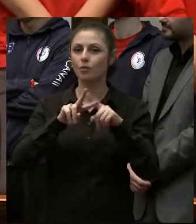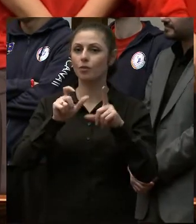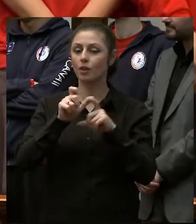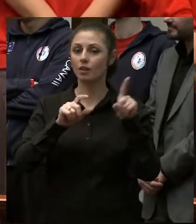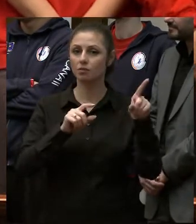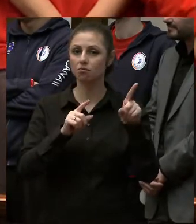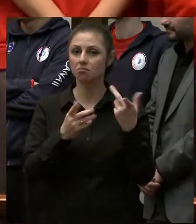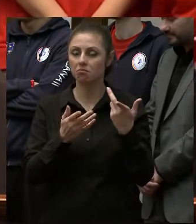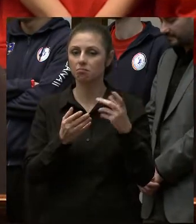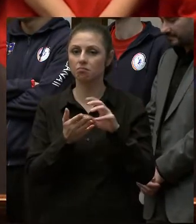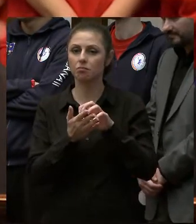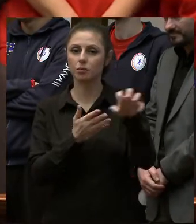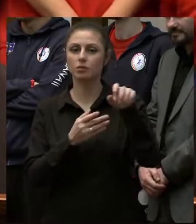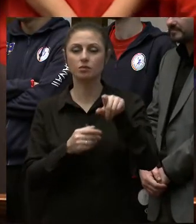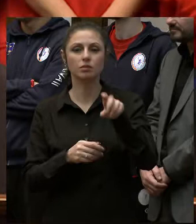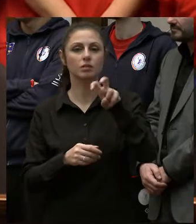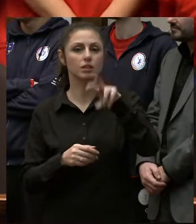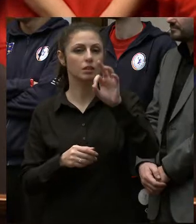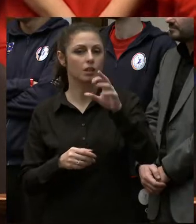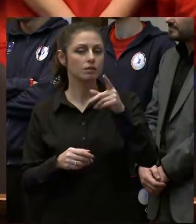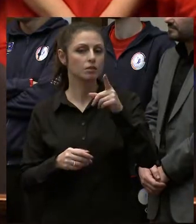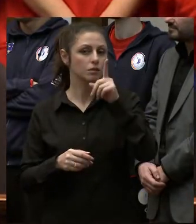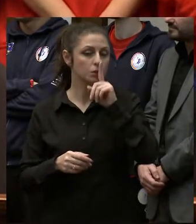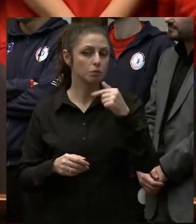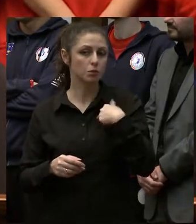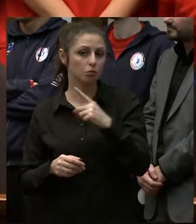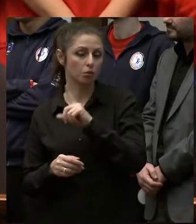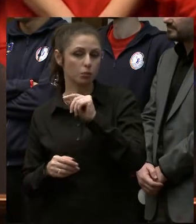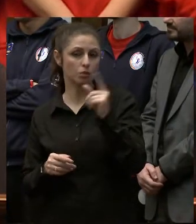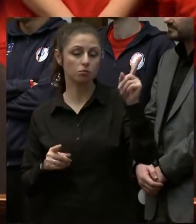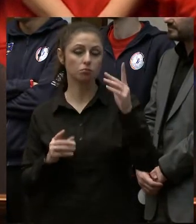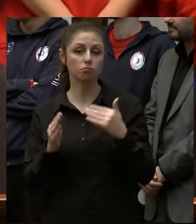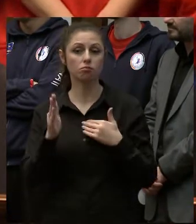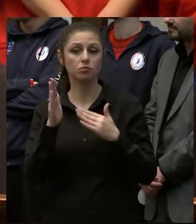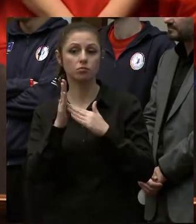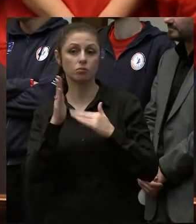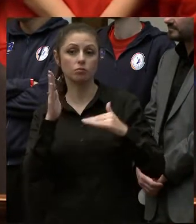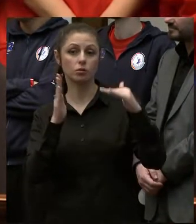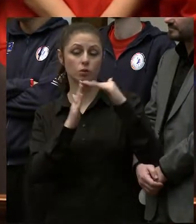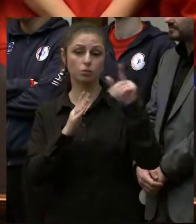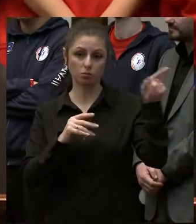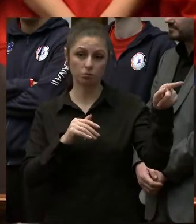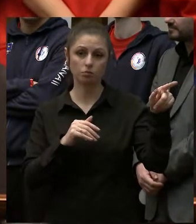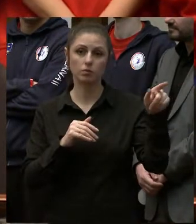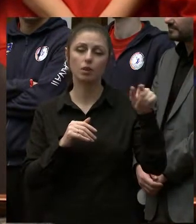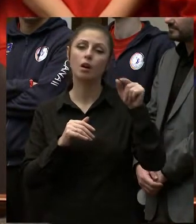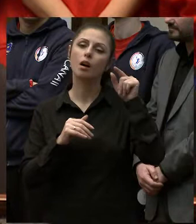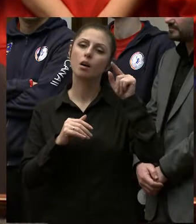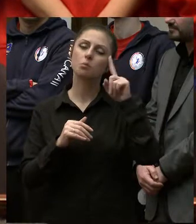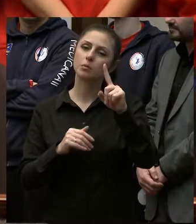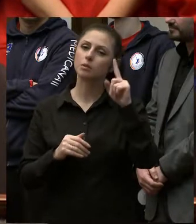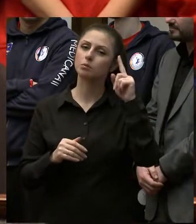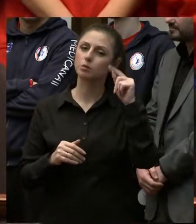bütçesi 80-100 milyonun üzerinde olan, bizim bütçemiz 10 milyon. Bizim 9-10 kat daha ilerimizde bütçeye sahip olan Tofaş'ı